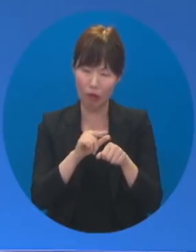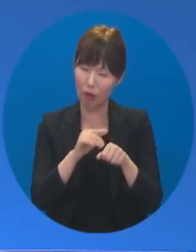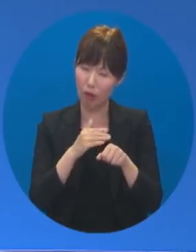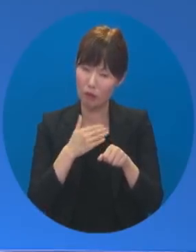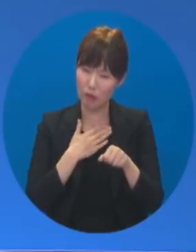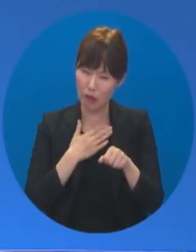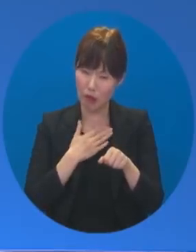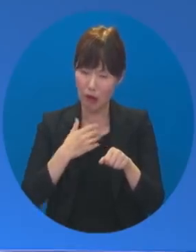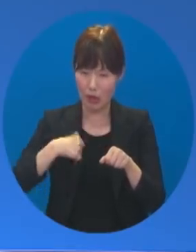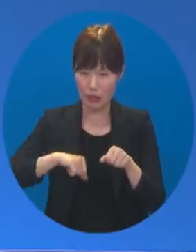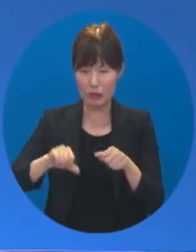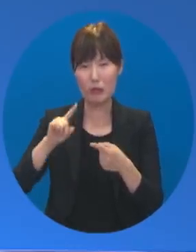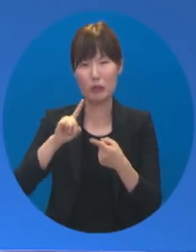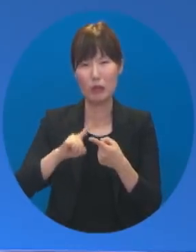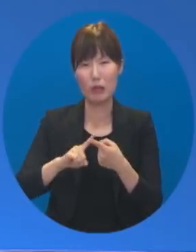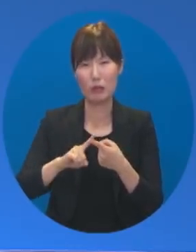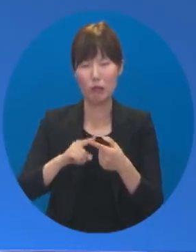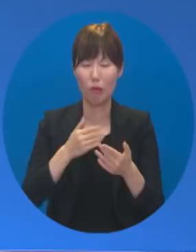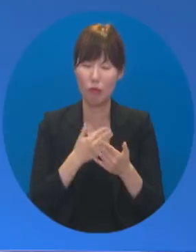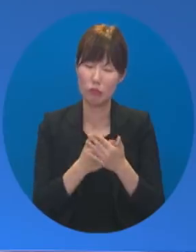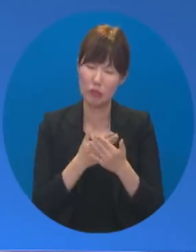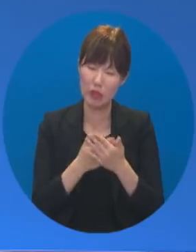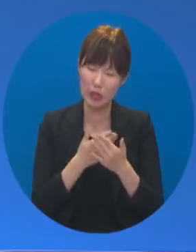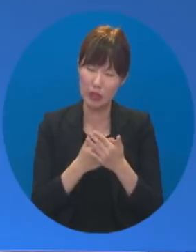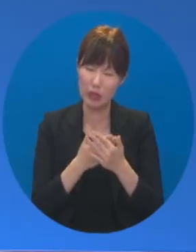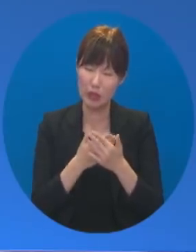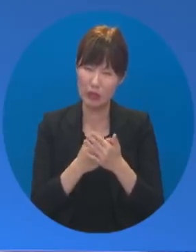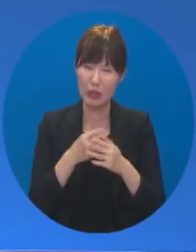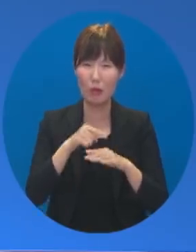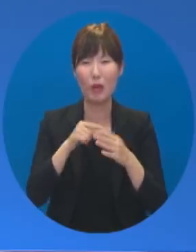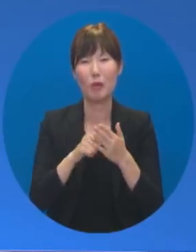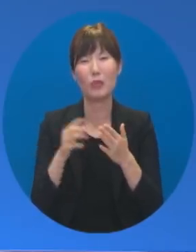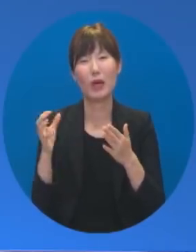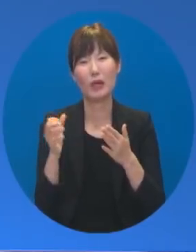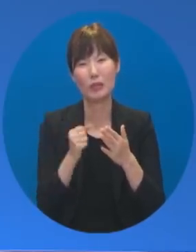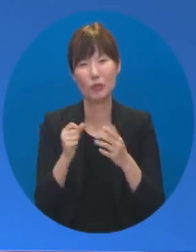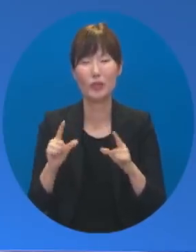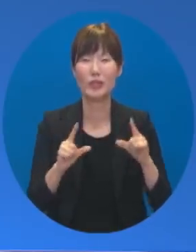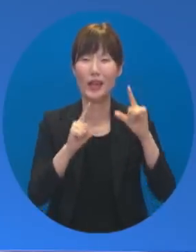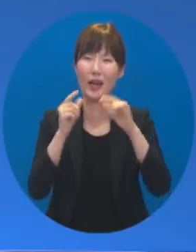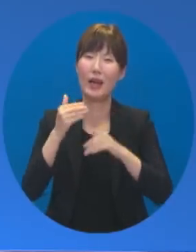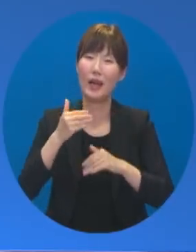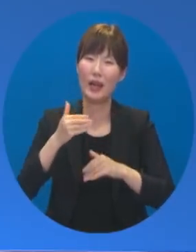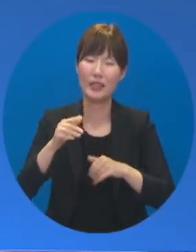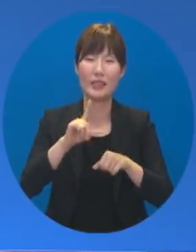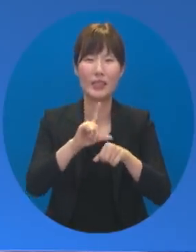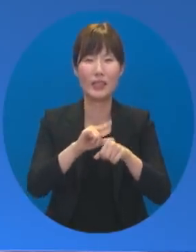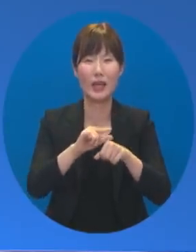참 그런 날들이 반복되었습니다. 그런데 그런